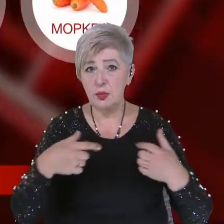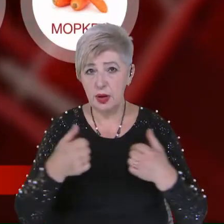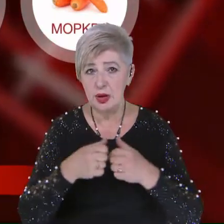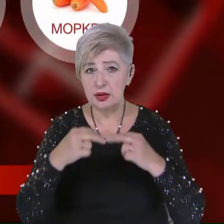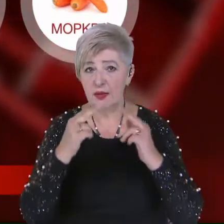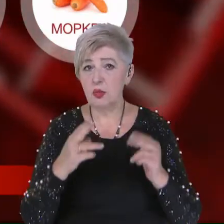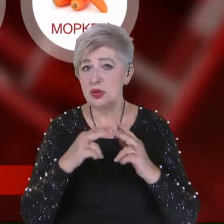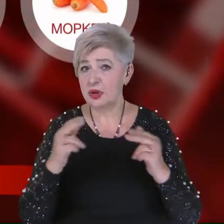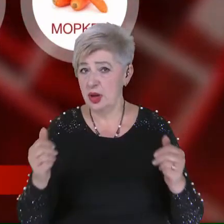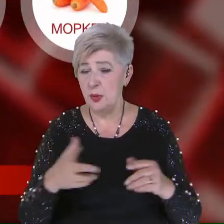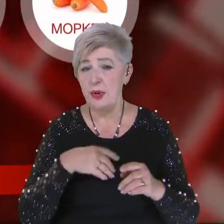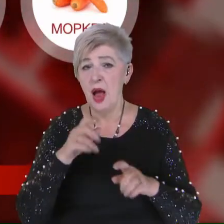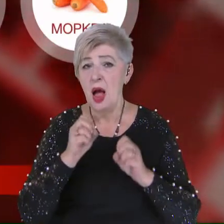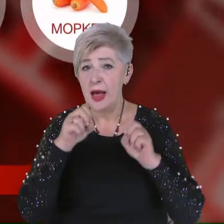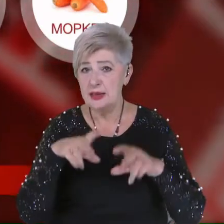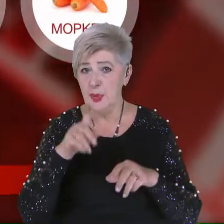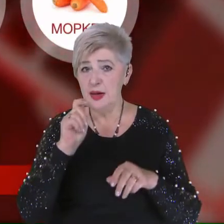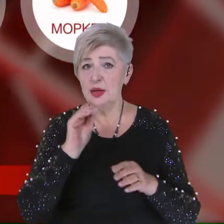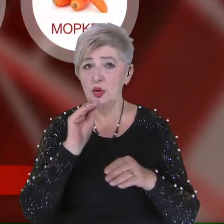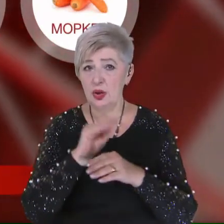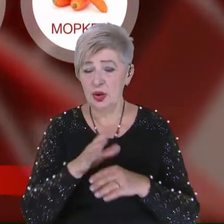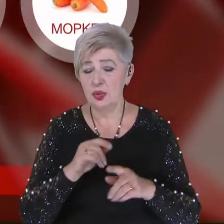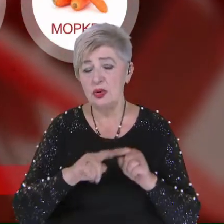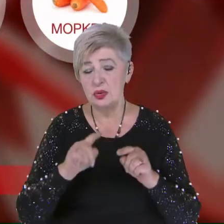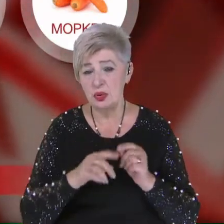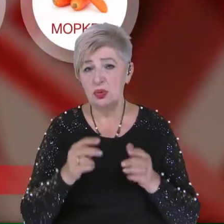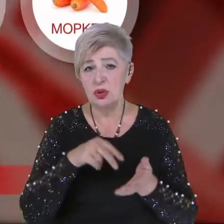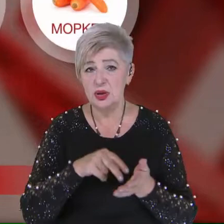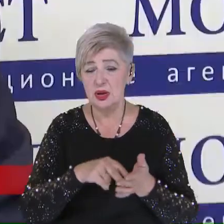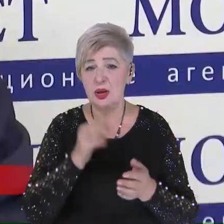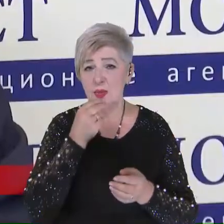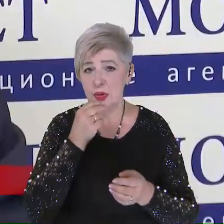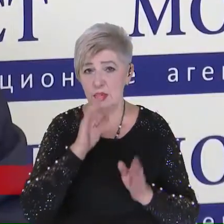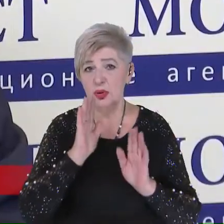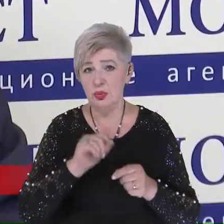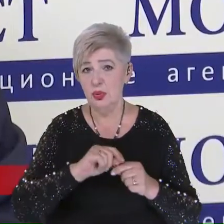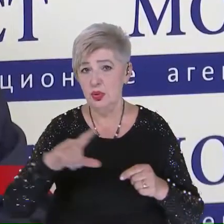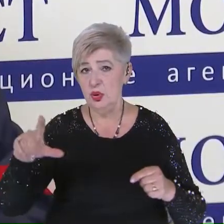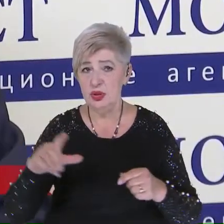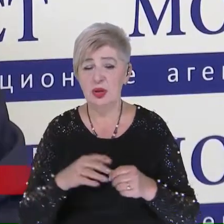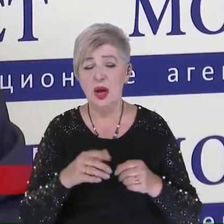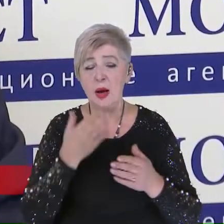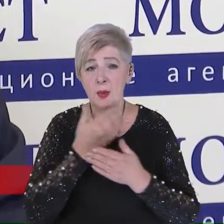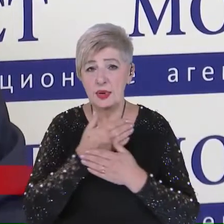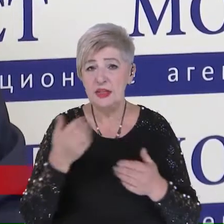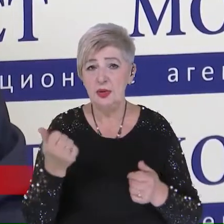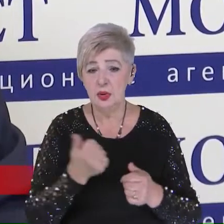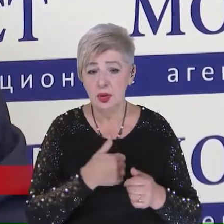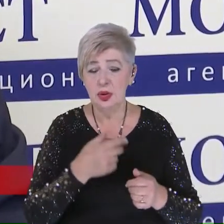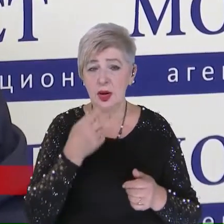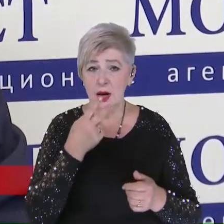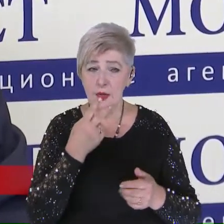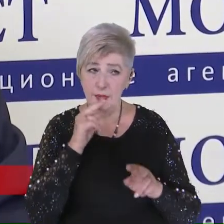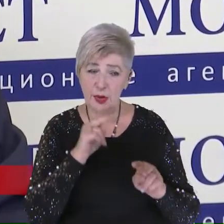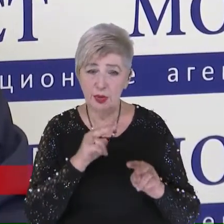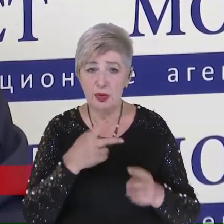Експерти додають, незабаром ціни на продукти будуть рости. Последнюю неделю мы наблюдали укрепление